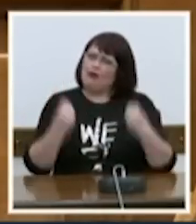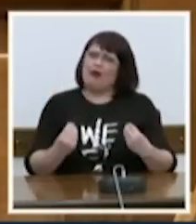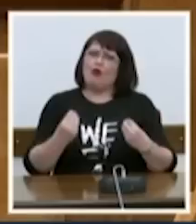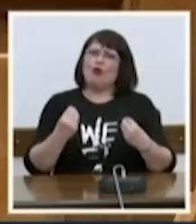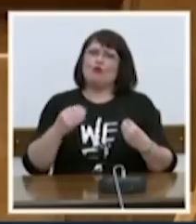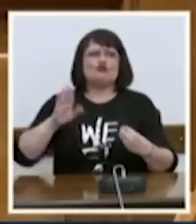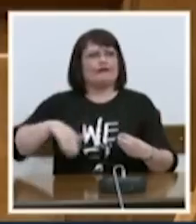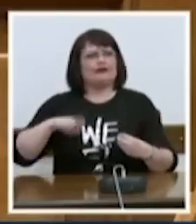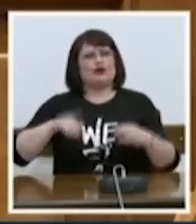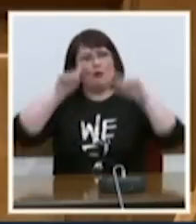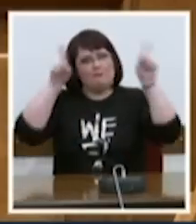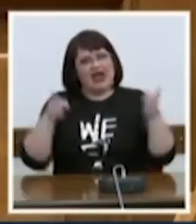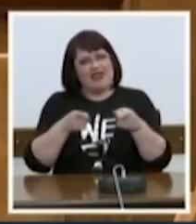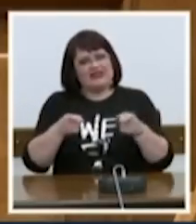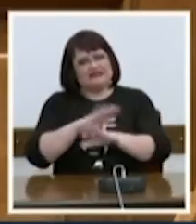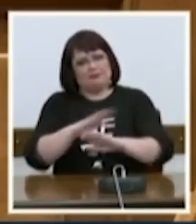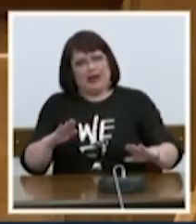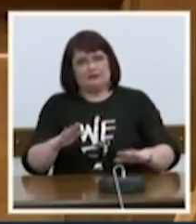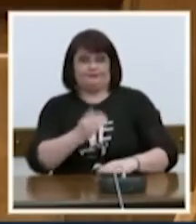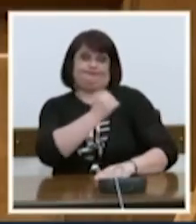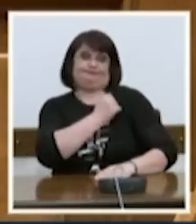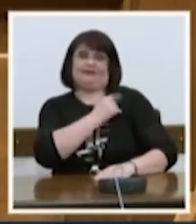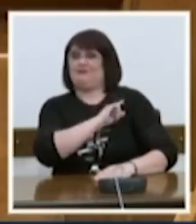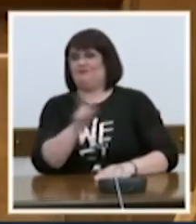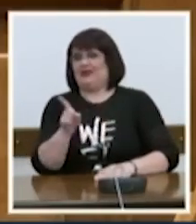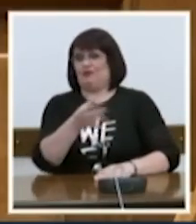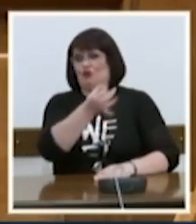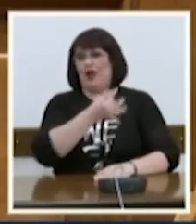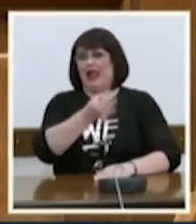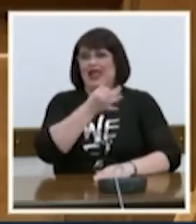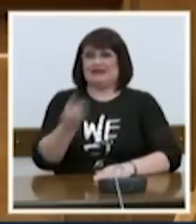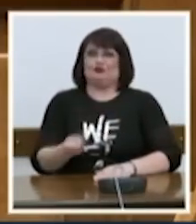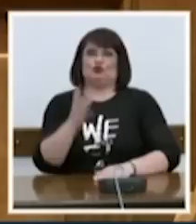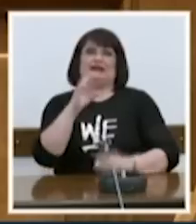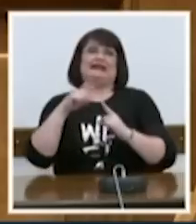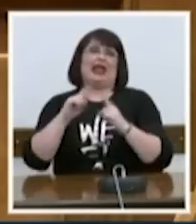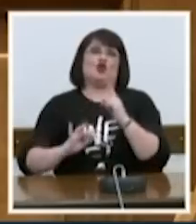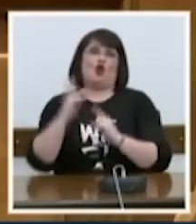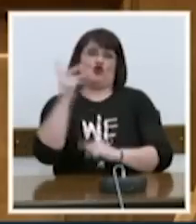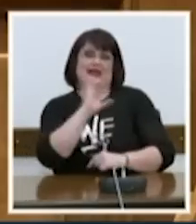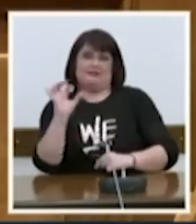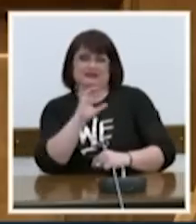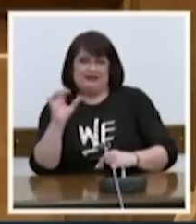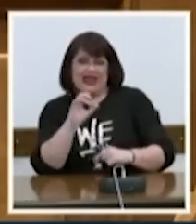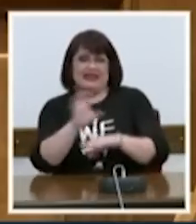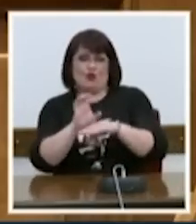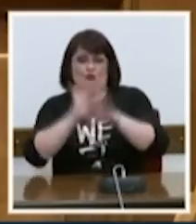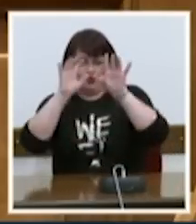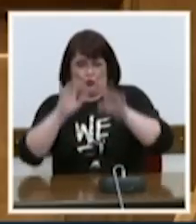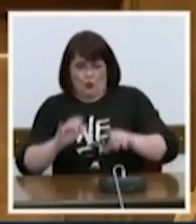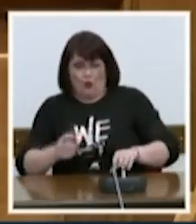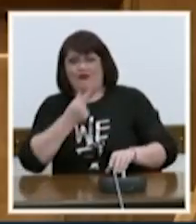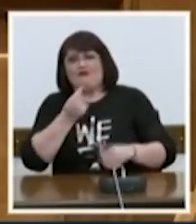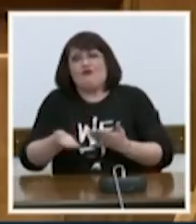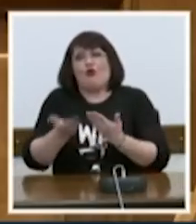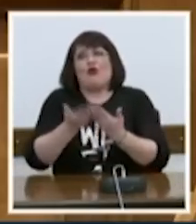Κλείνω την παρένθεση. Μη μας πείτε λοιπόν πως με τις νέες τεχνολογίες θέλετε να διευκολύνετε τη ζωή των